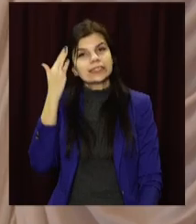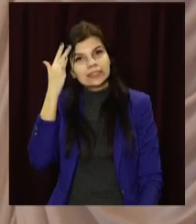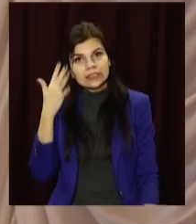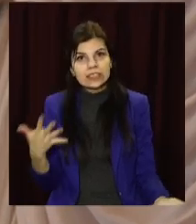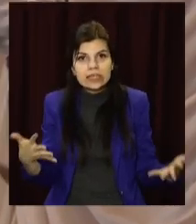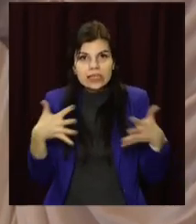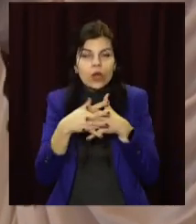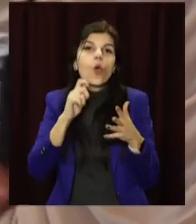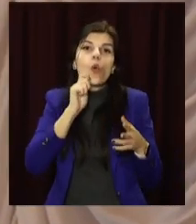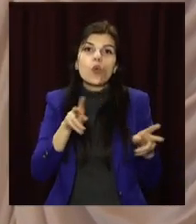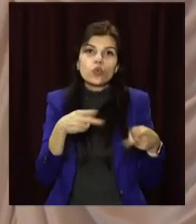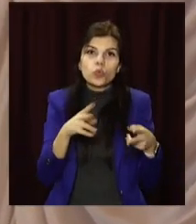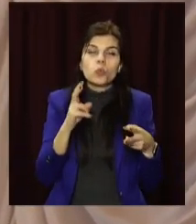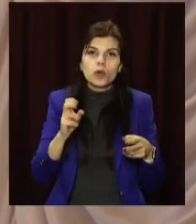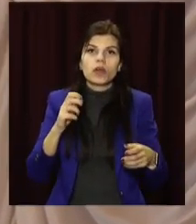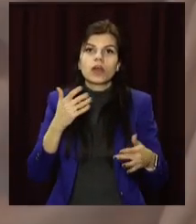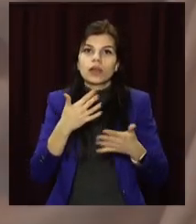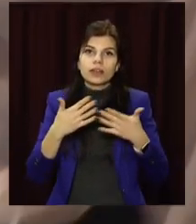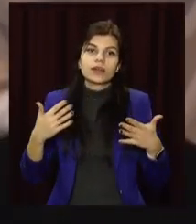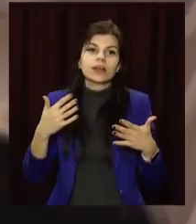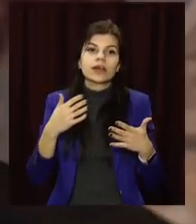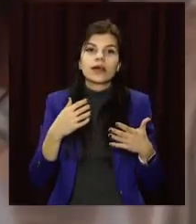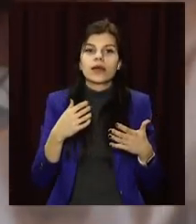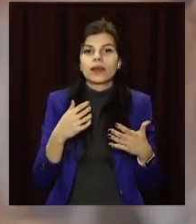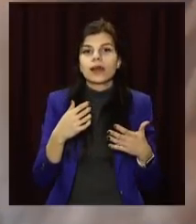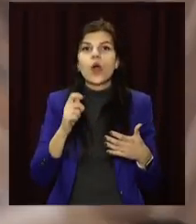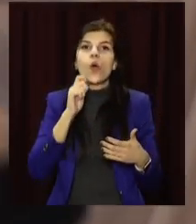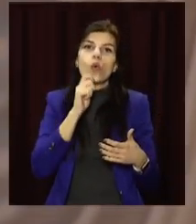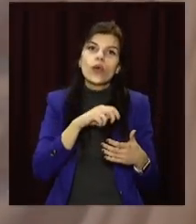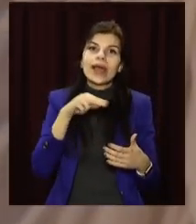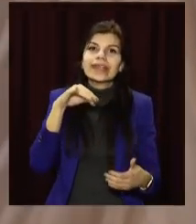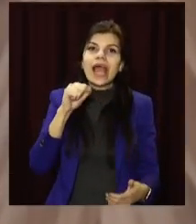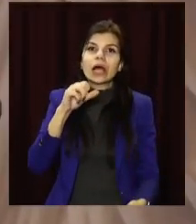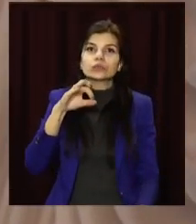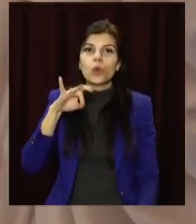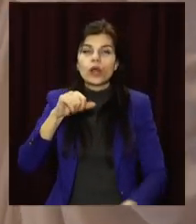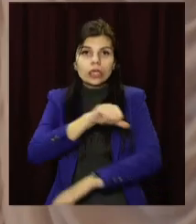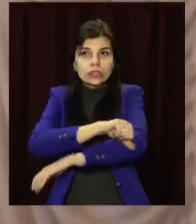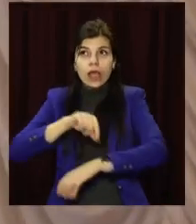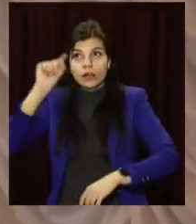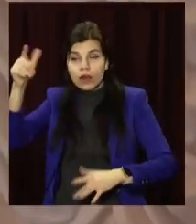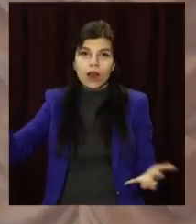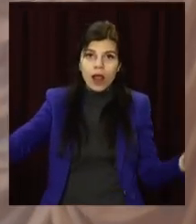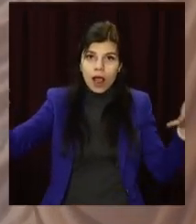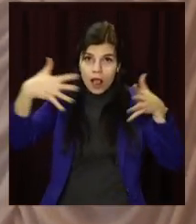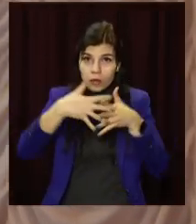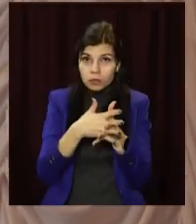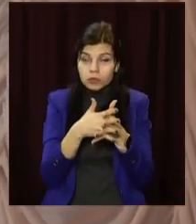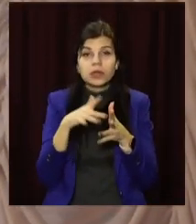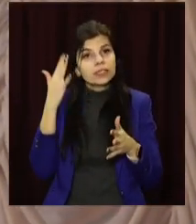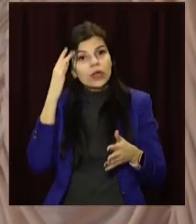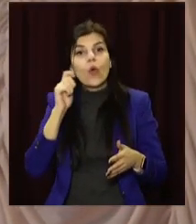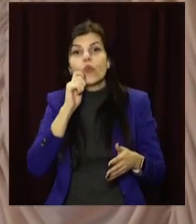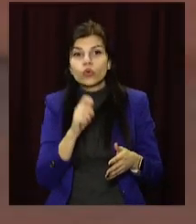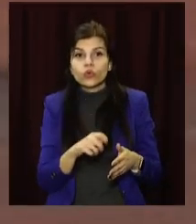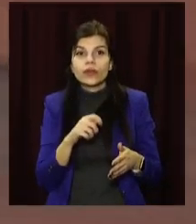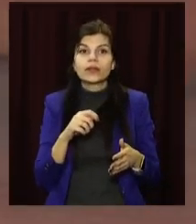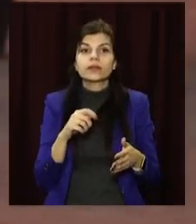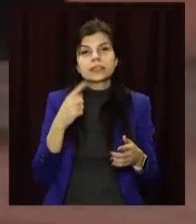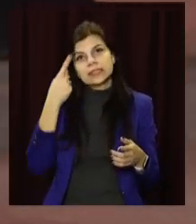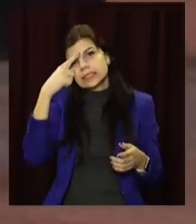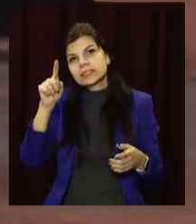об'єднати українські клуби бойових мистецтв та ті, що працюють в українських діаспорах за кордоном. Зараз працюють над спільною проукраїнською